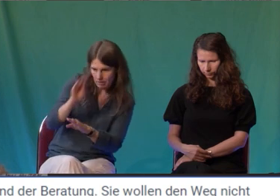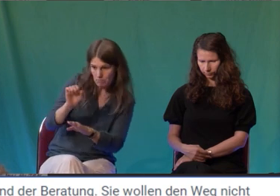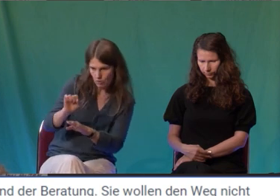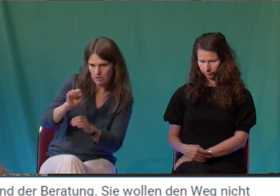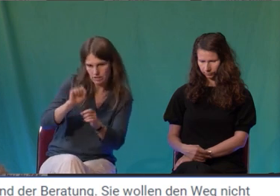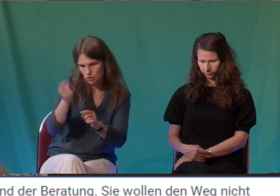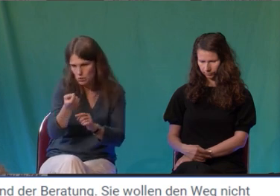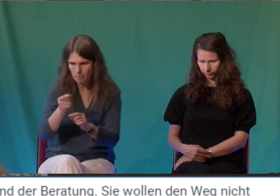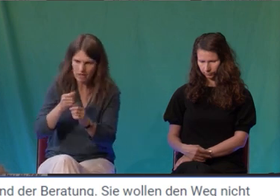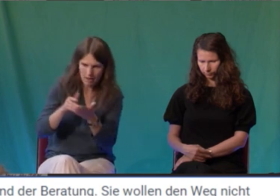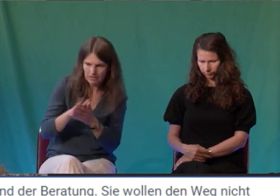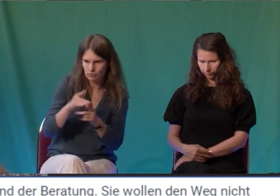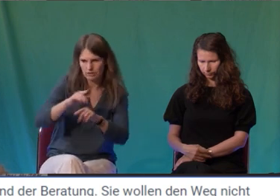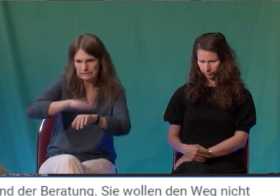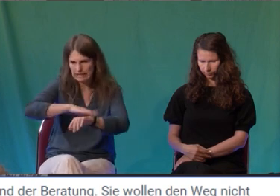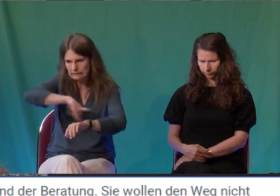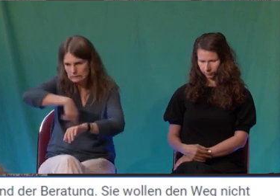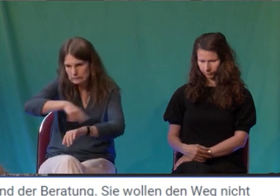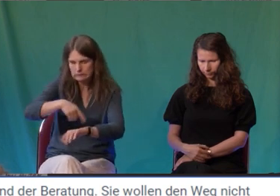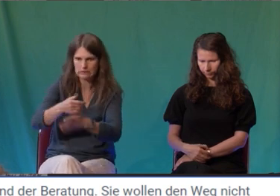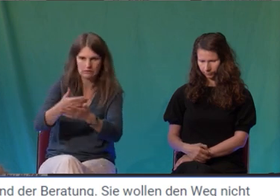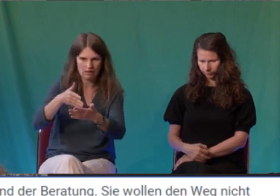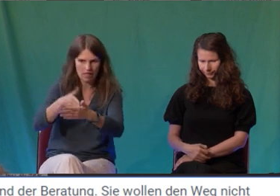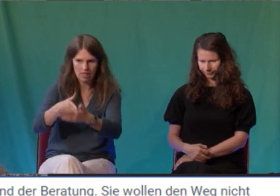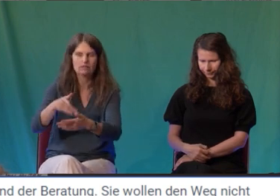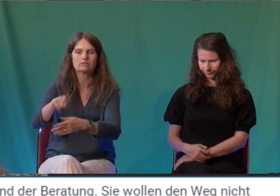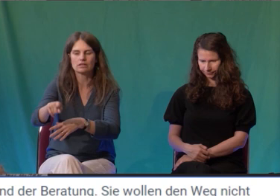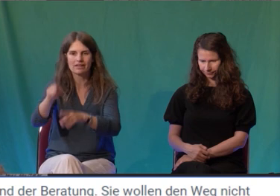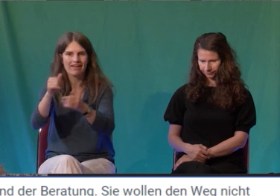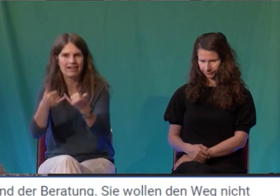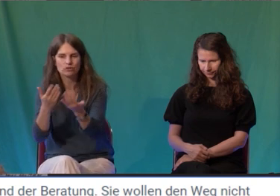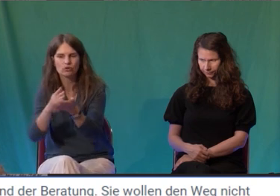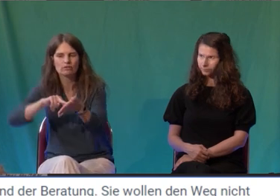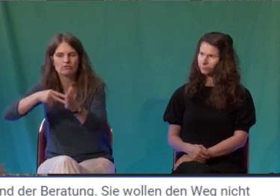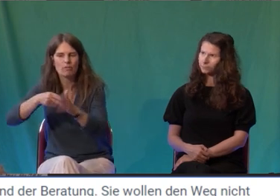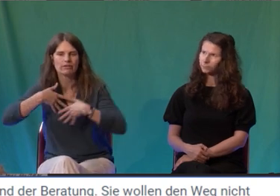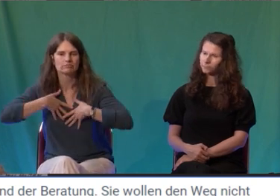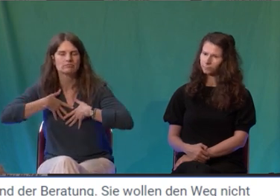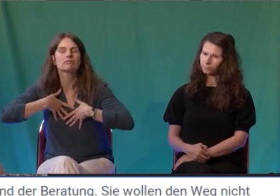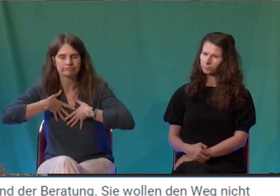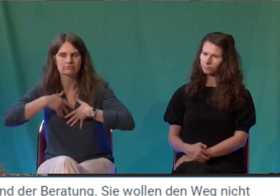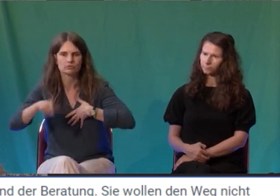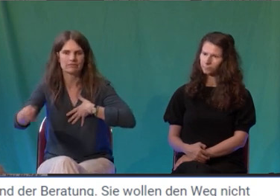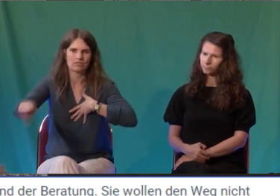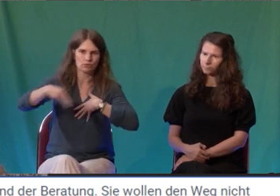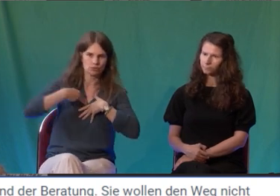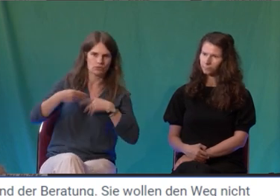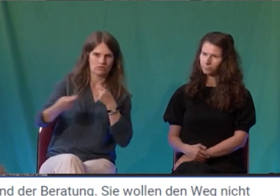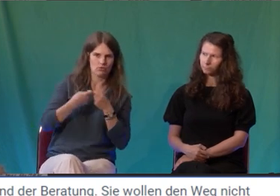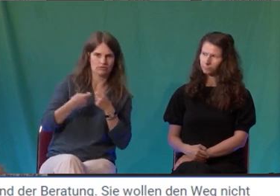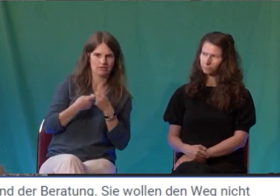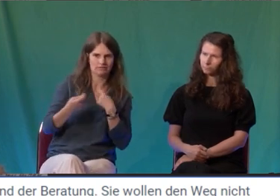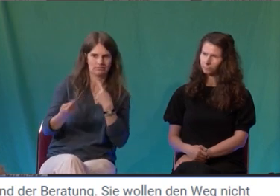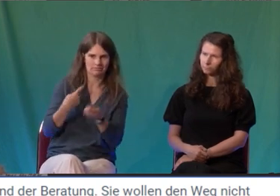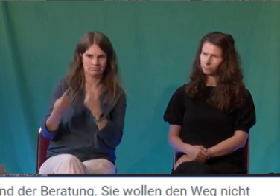eine Weile dauern und das könnte die in die Hürde geben können da können sie sich wieder an uns wenden da können wir dann vielleicht